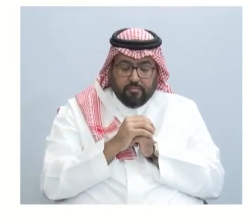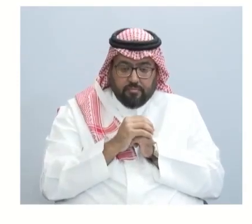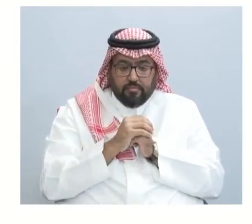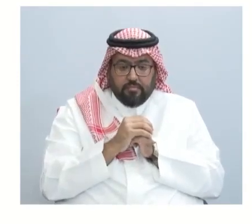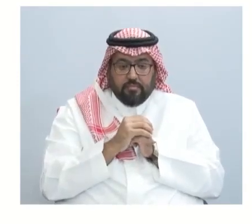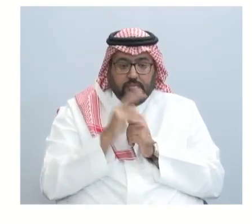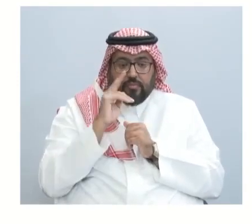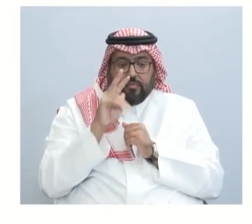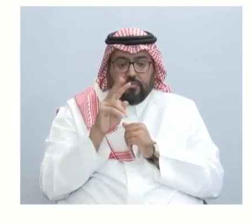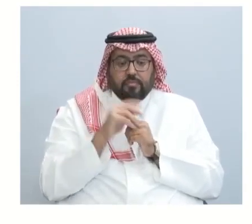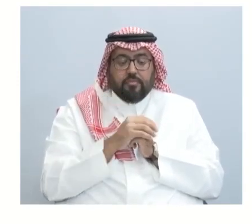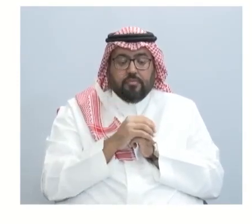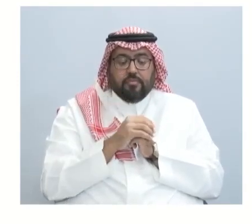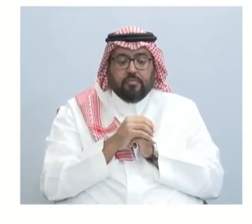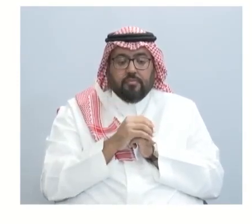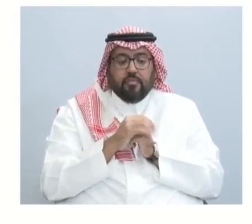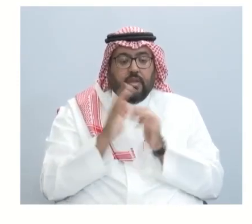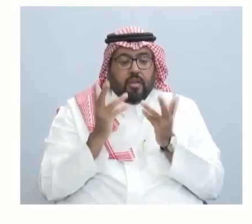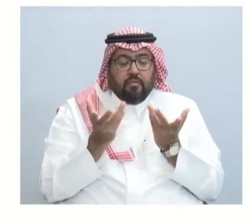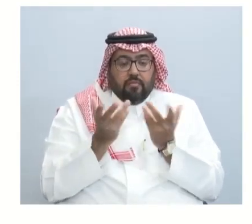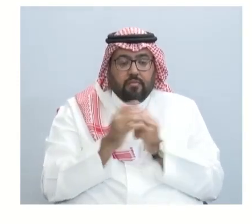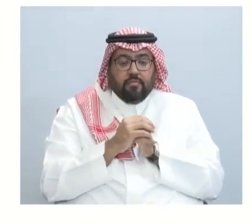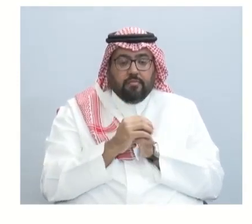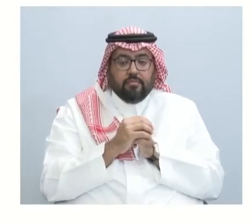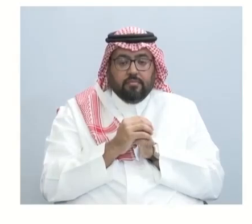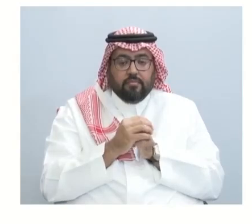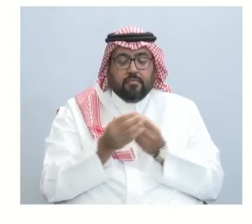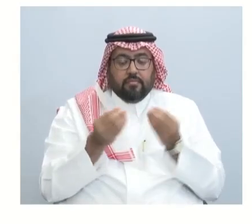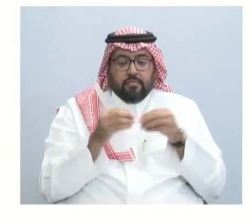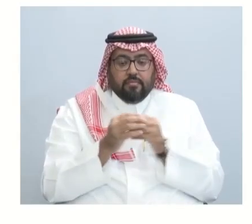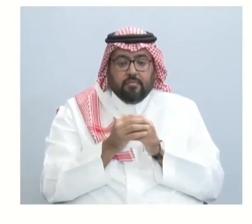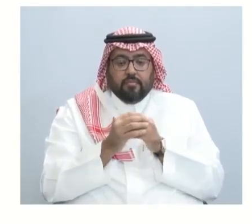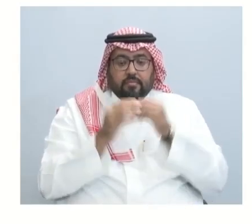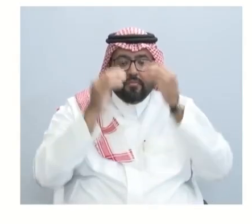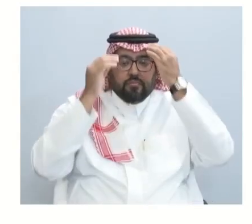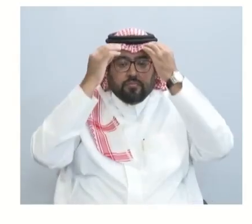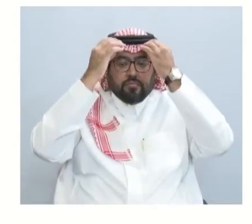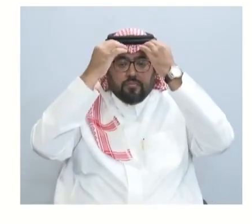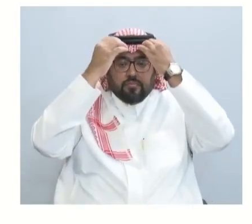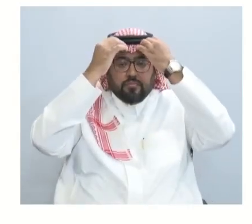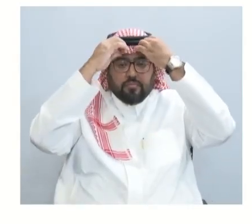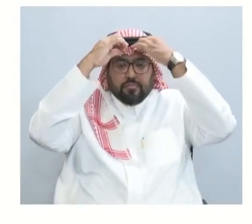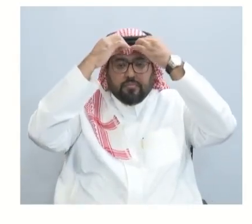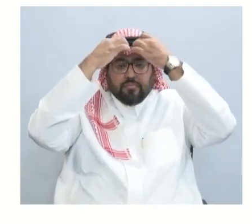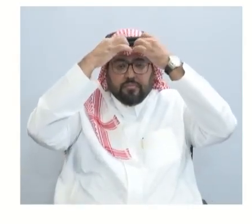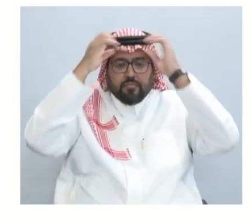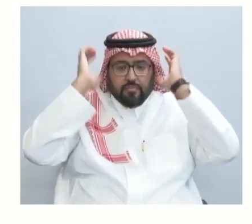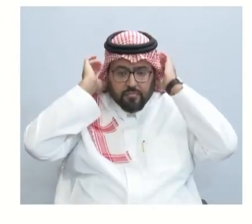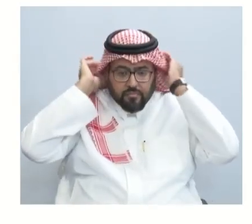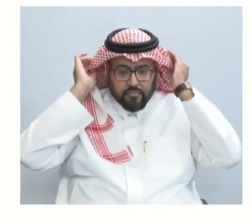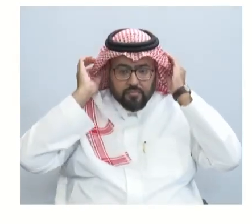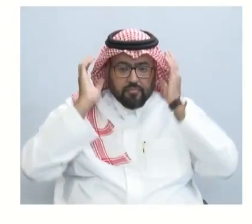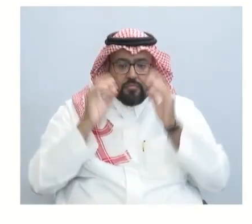شاهد هذه السياره وكيف او كميه الغبار الذي يكون على